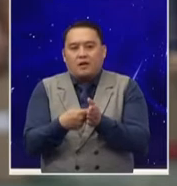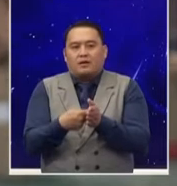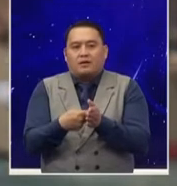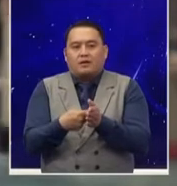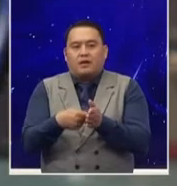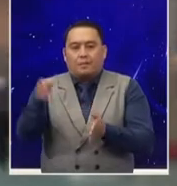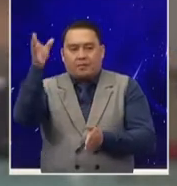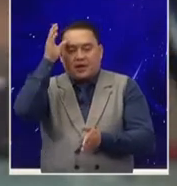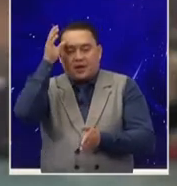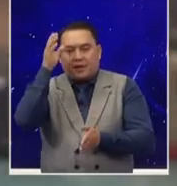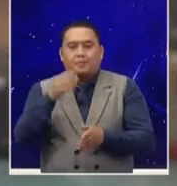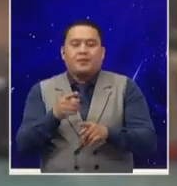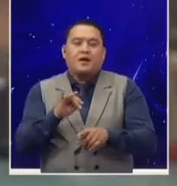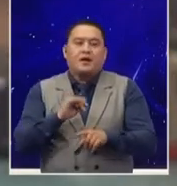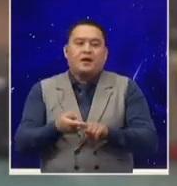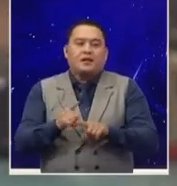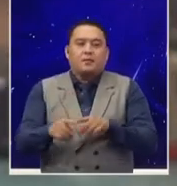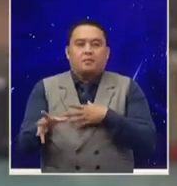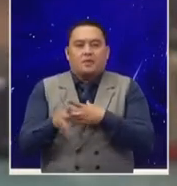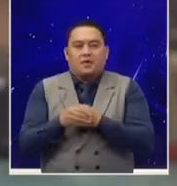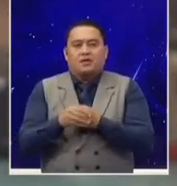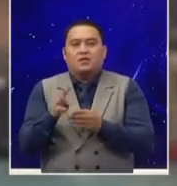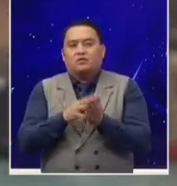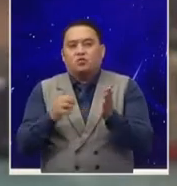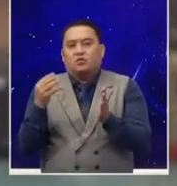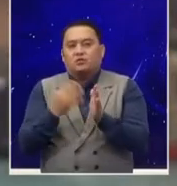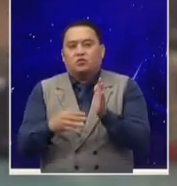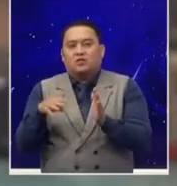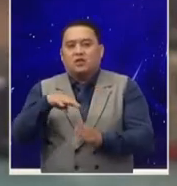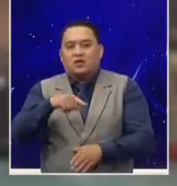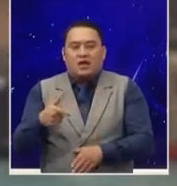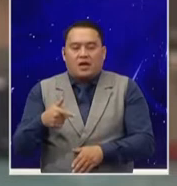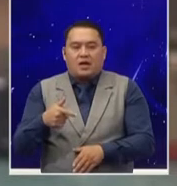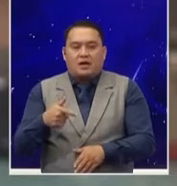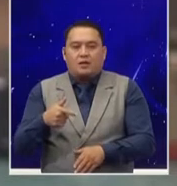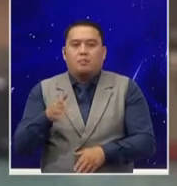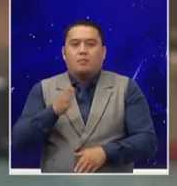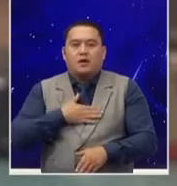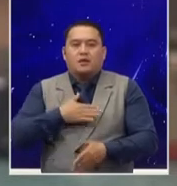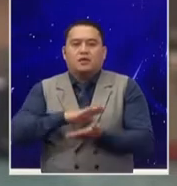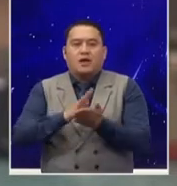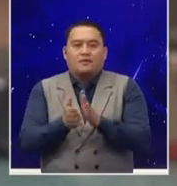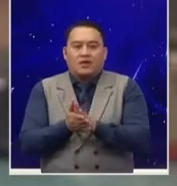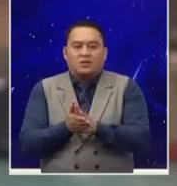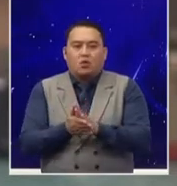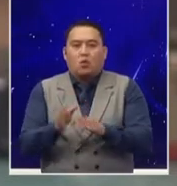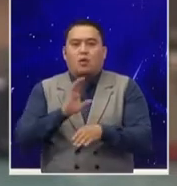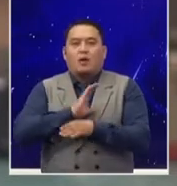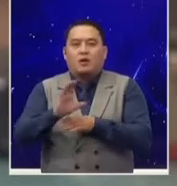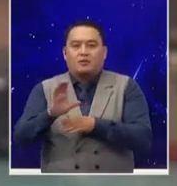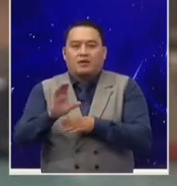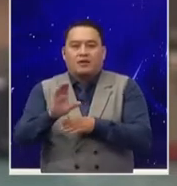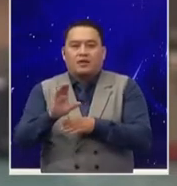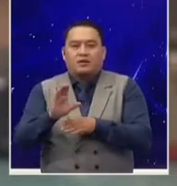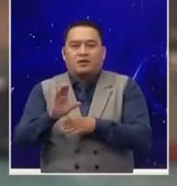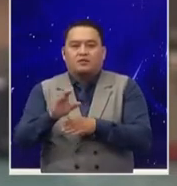БЛМ, это в месяц 990 тенге, но поставщик, мы уже договорились с поставщиком, то есть они будут этот